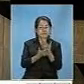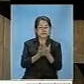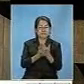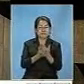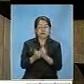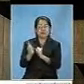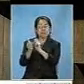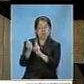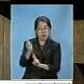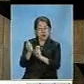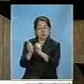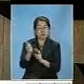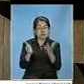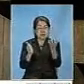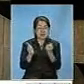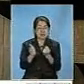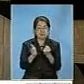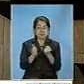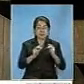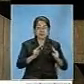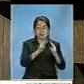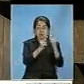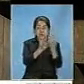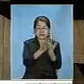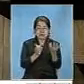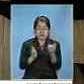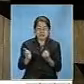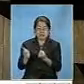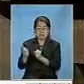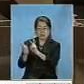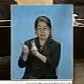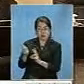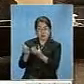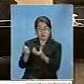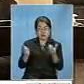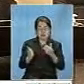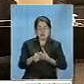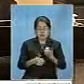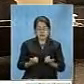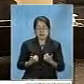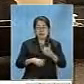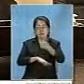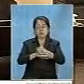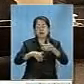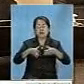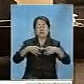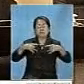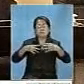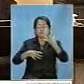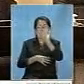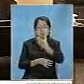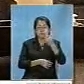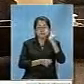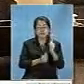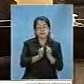ลังท่านสมาชิกท่านผู้นำพรรคฝ่ายค้านได้อภิปรายว่าเรามีการจะใช้เ